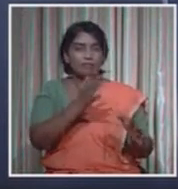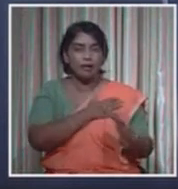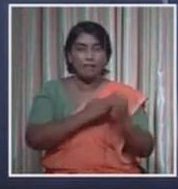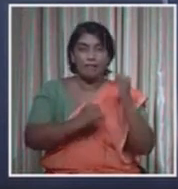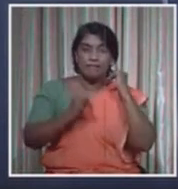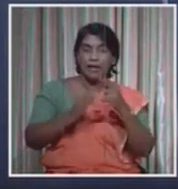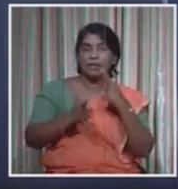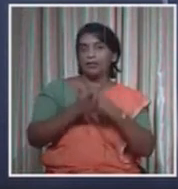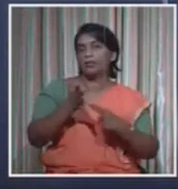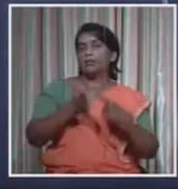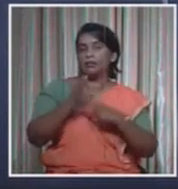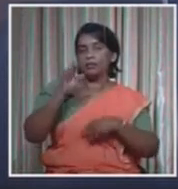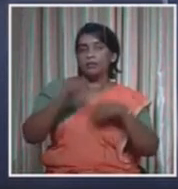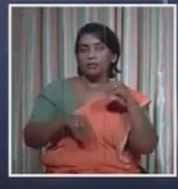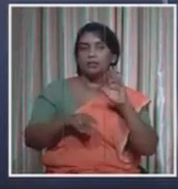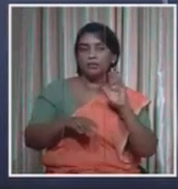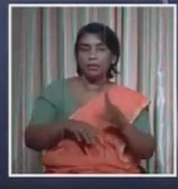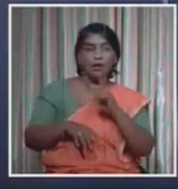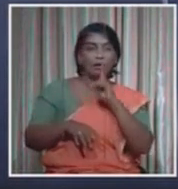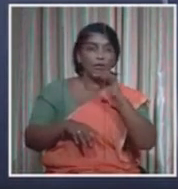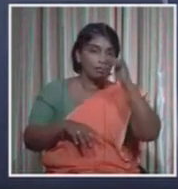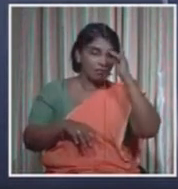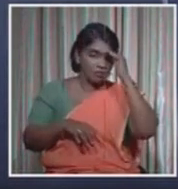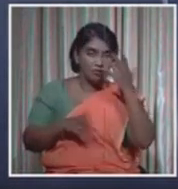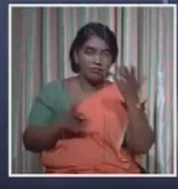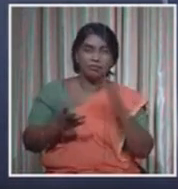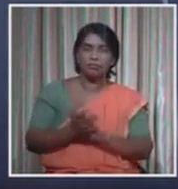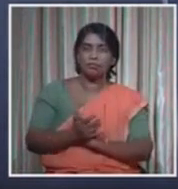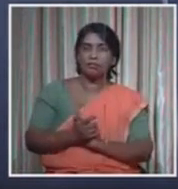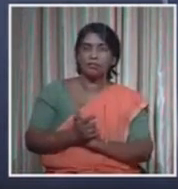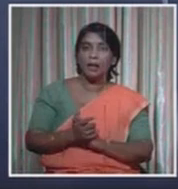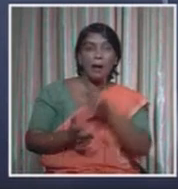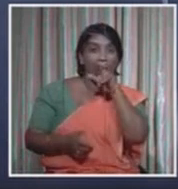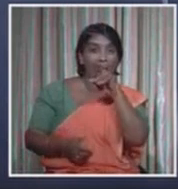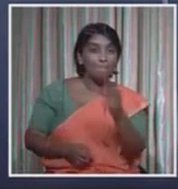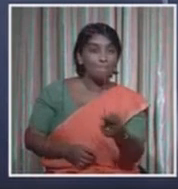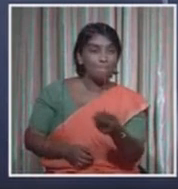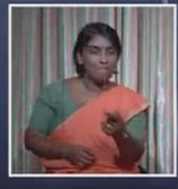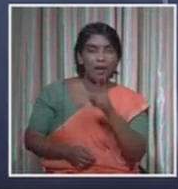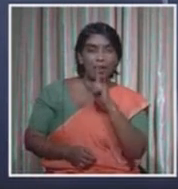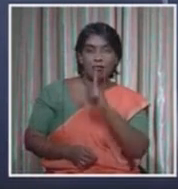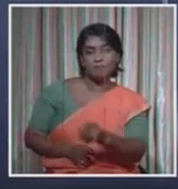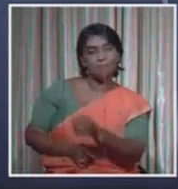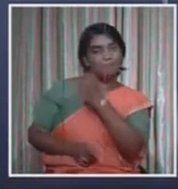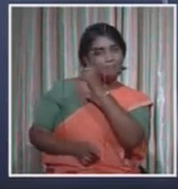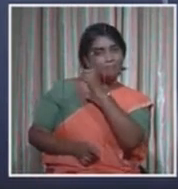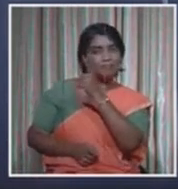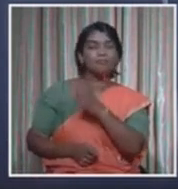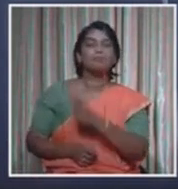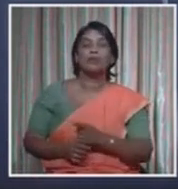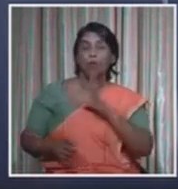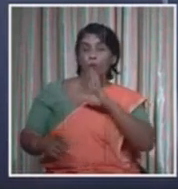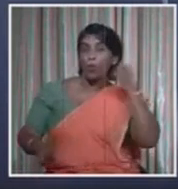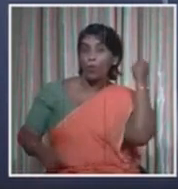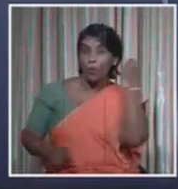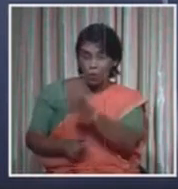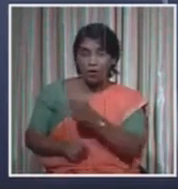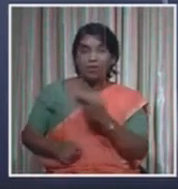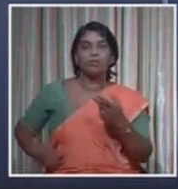දේශපාලන නිසා කථානායකතුමාට බල්ලා කියාගෙන තර්ජනය කරමින් ගහන්න පයින්